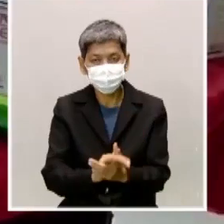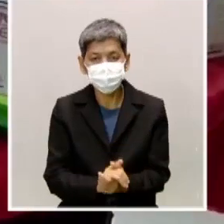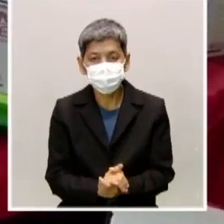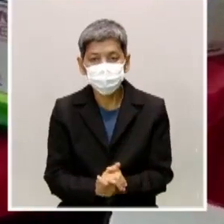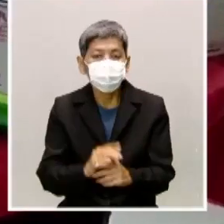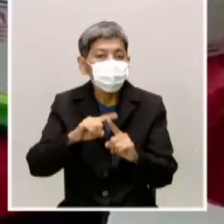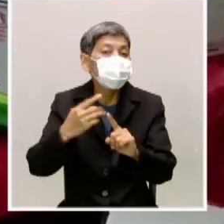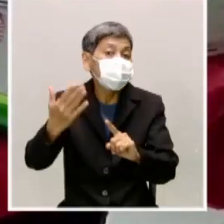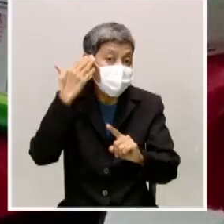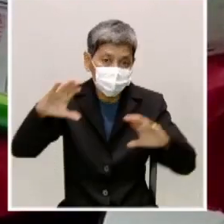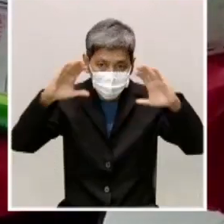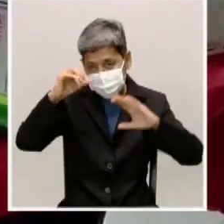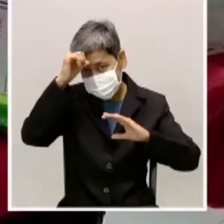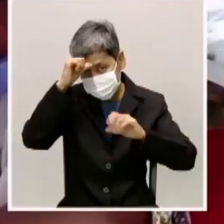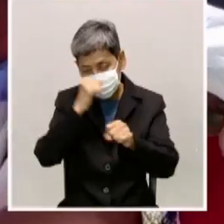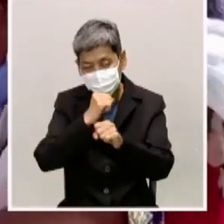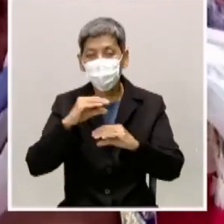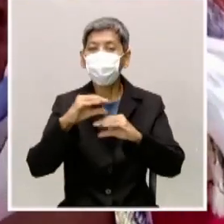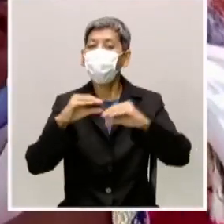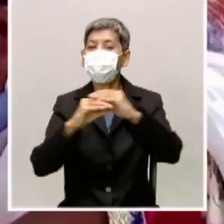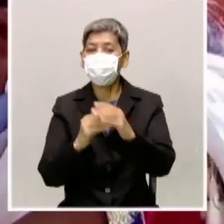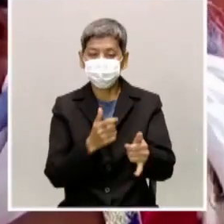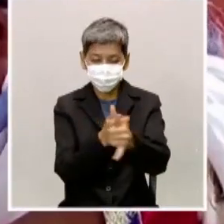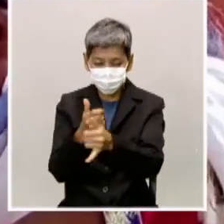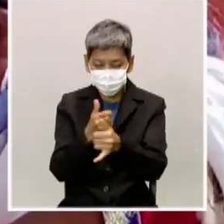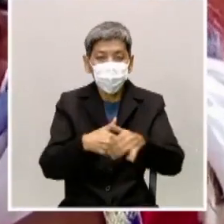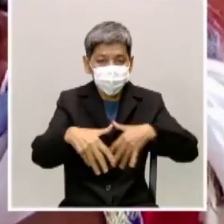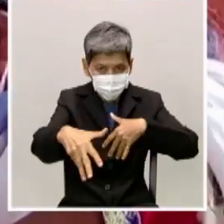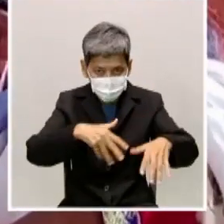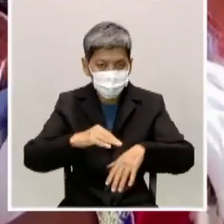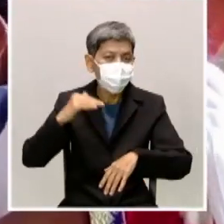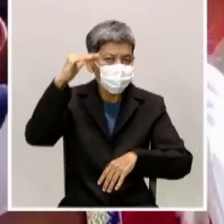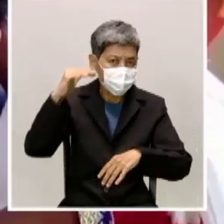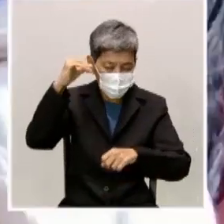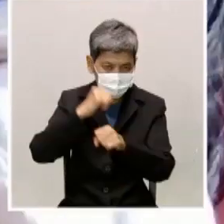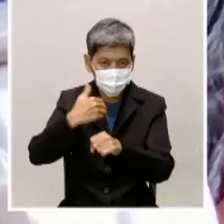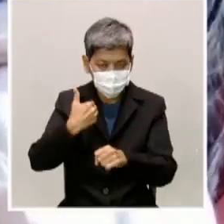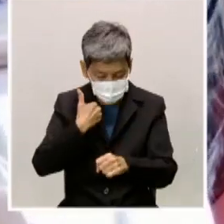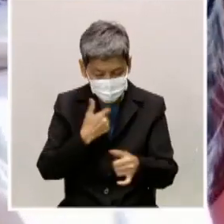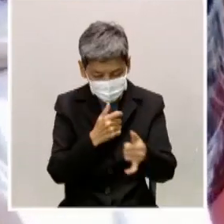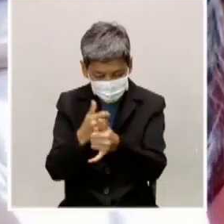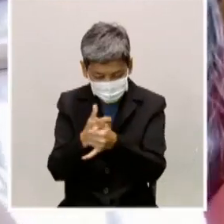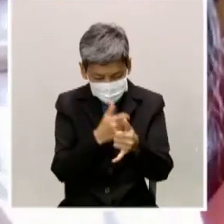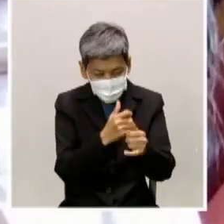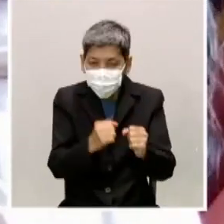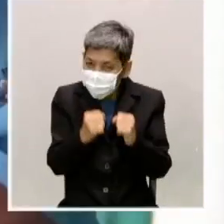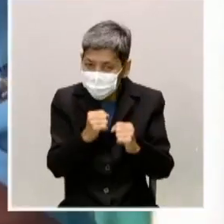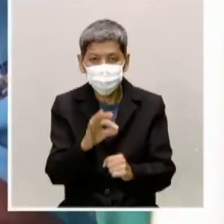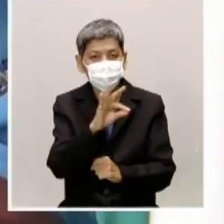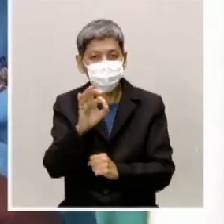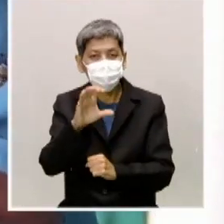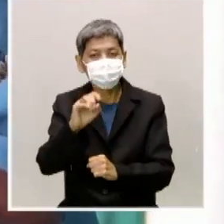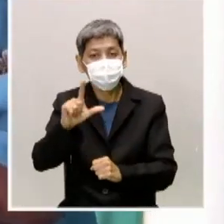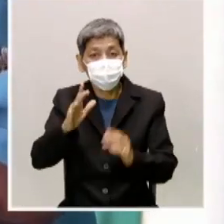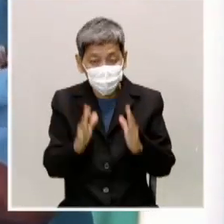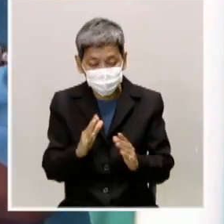เมื่อเดือนที่แล้วรัฐบาลอินเดียเริ่มโครงการฉีดวัคซีนให้ประชากรผู้ใหญ่ทุกคนมีเป้าหมายจะฉีดให้ได้950ล้าน